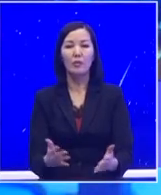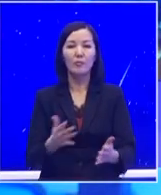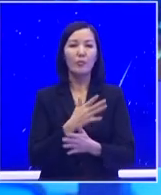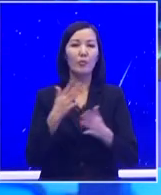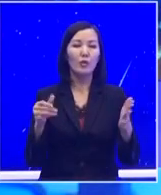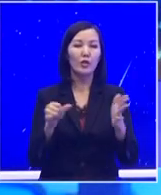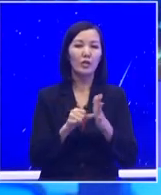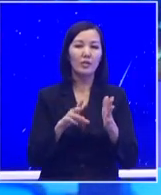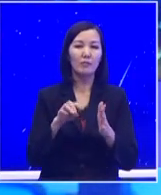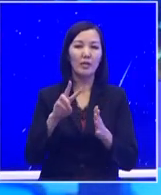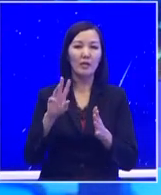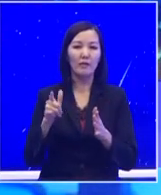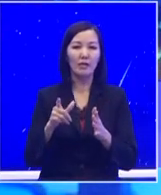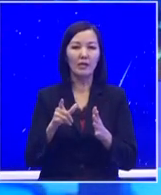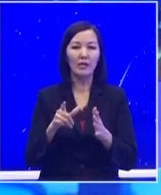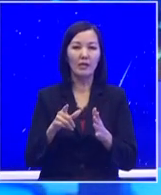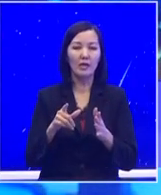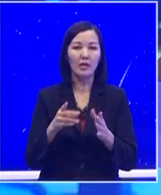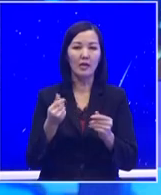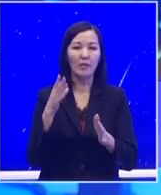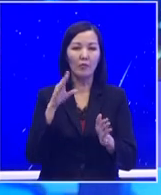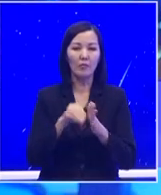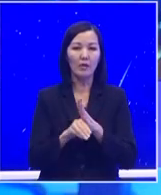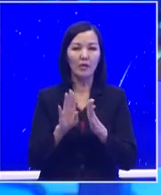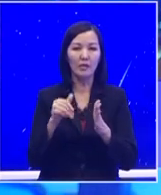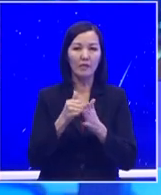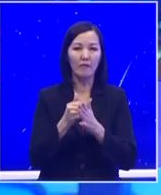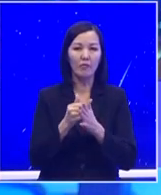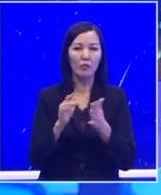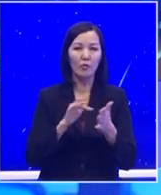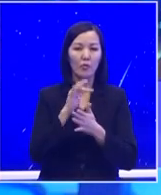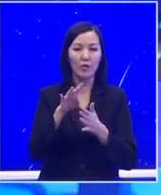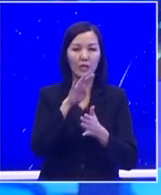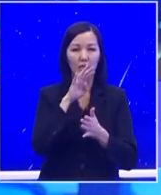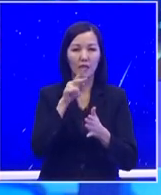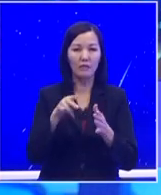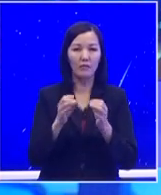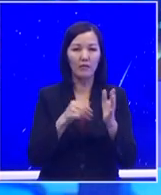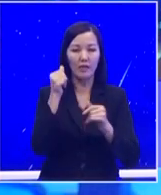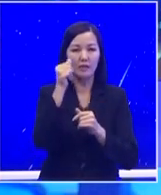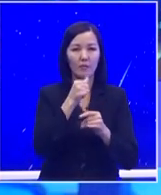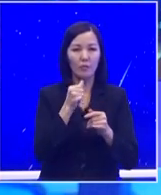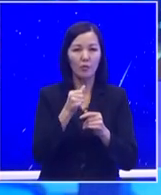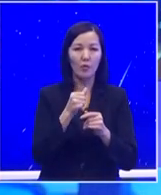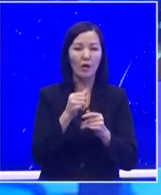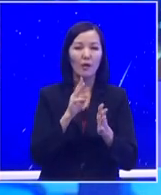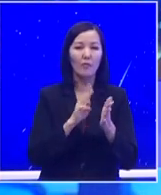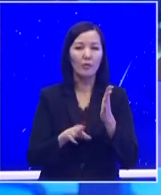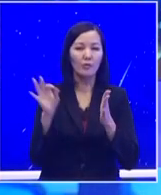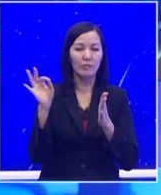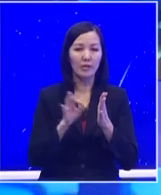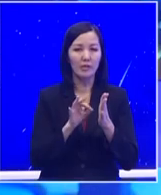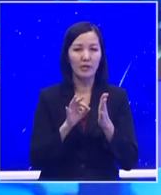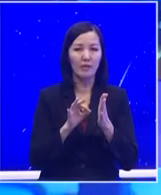Более 6 миллиардов тенге составил объем инвестиций в основной капитал города Текели в 2019 году. Из них